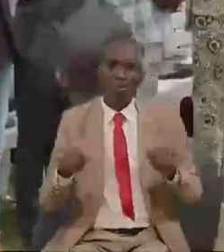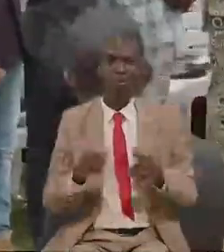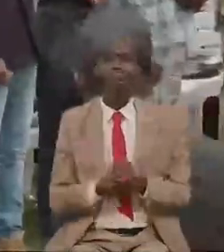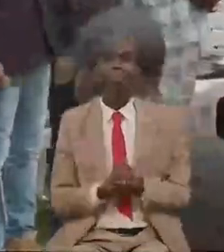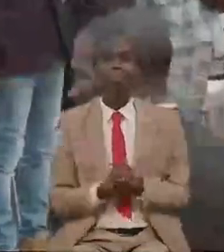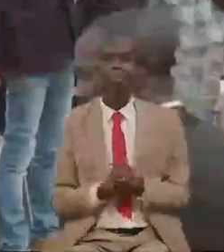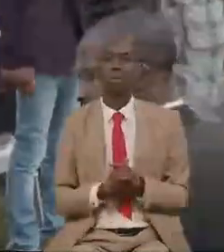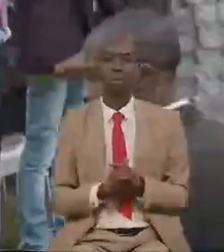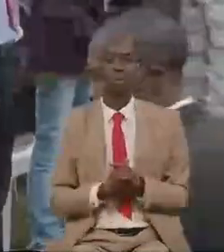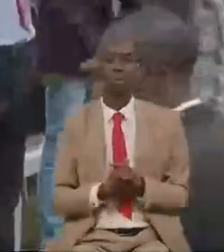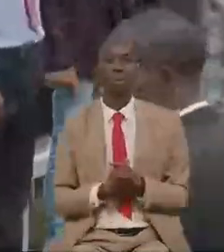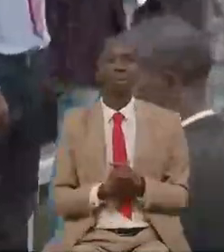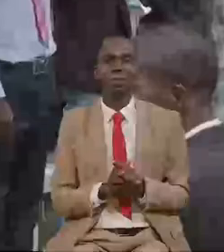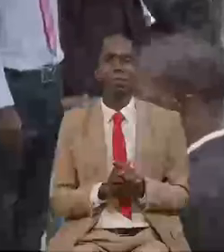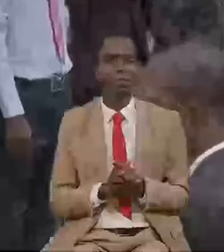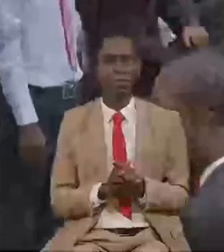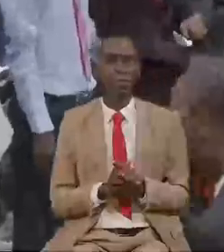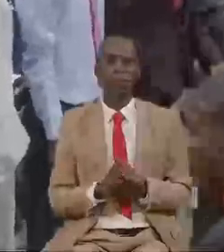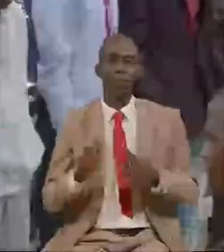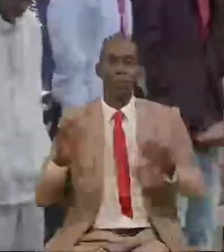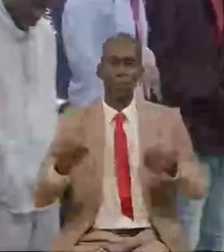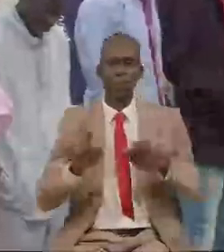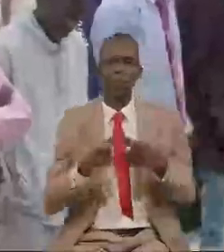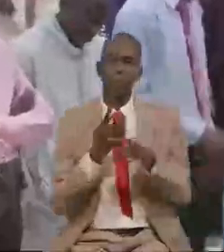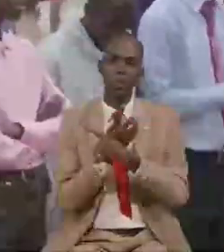capable de délivrer,